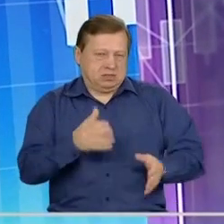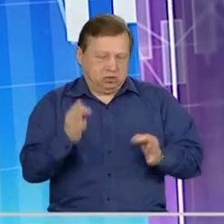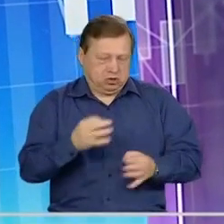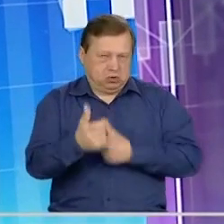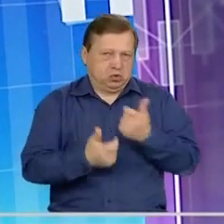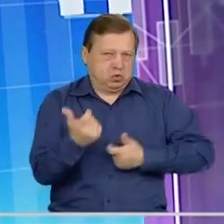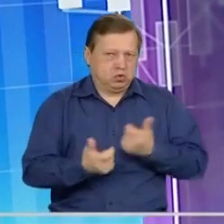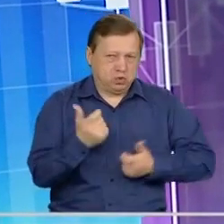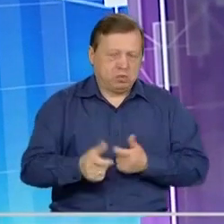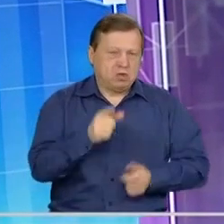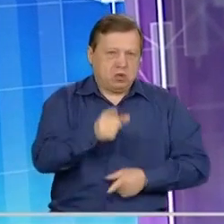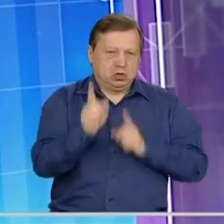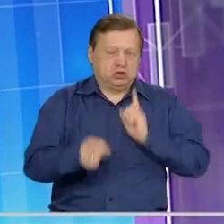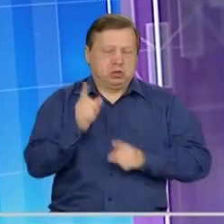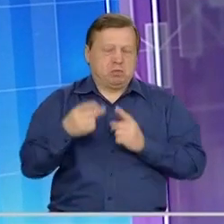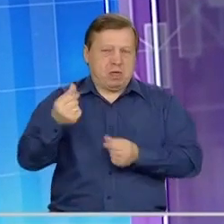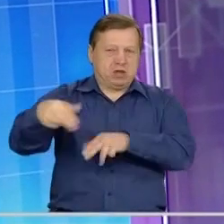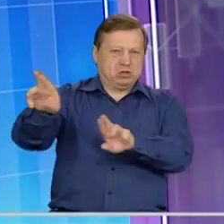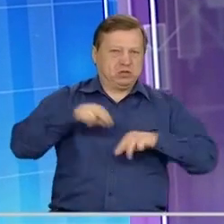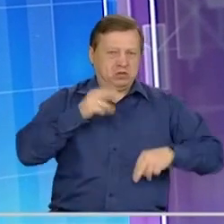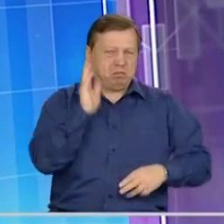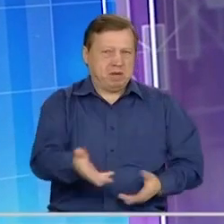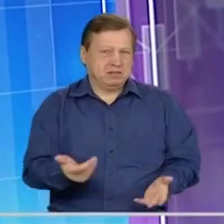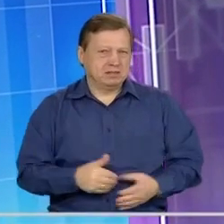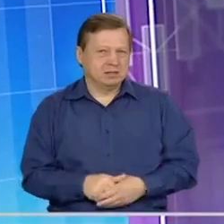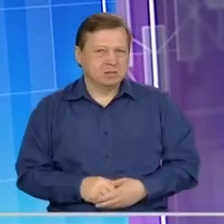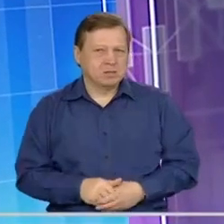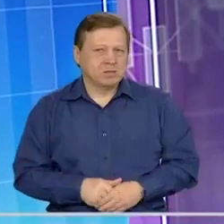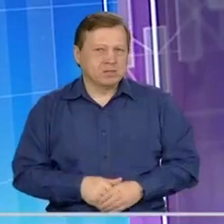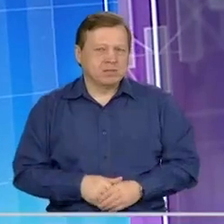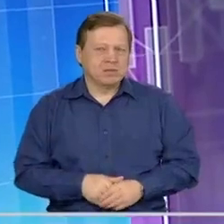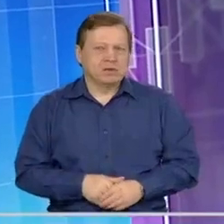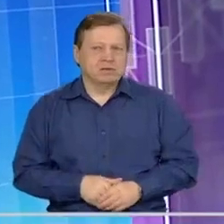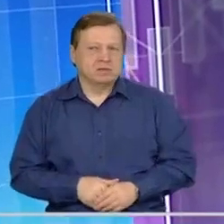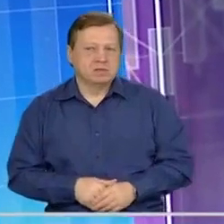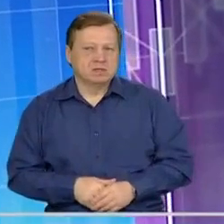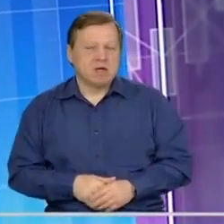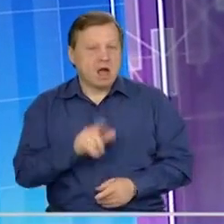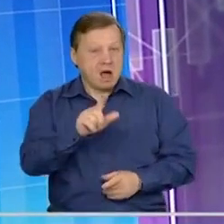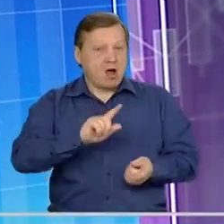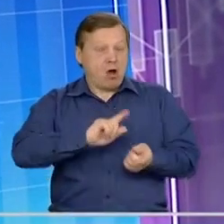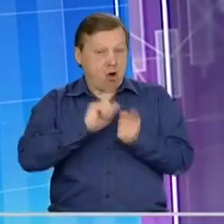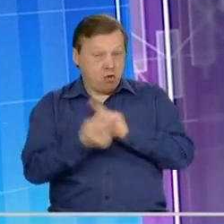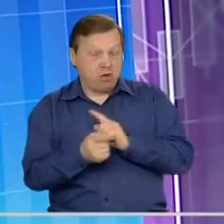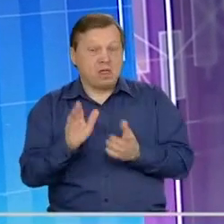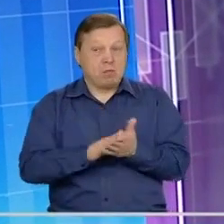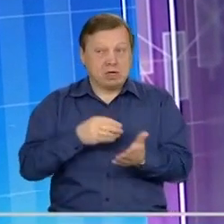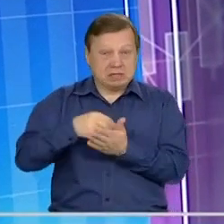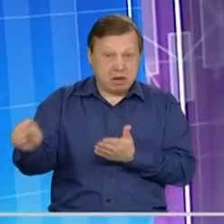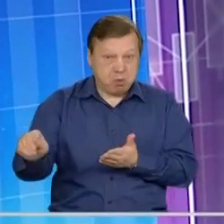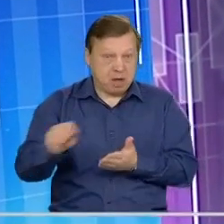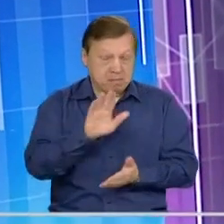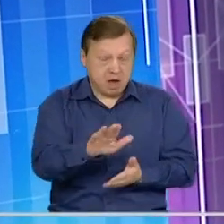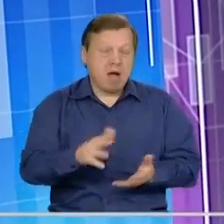po to, żeby szybciej Państwu ta nadpłata podatku wróciła. Co innego, jak komuś wychodzi podatek do zapłaty. No to rzeczywiście